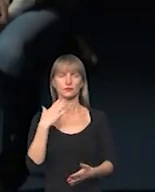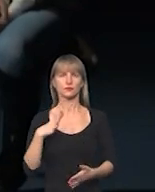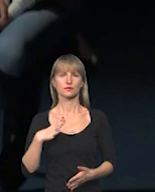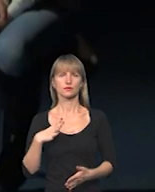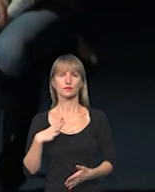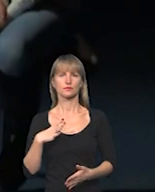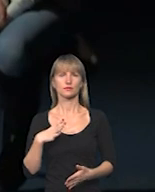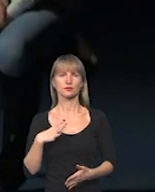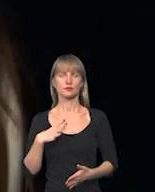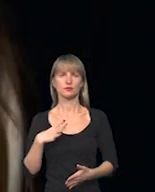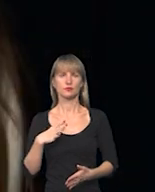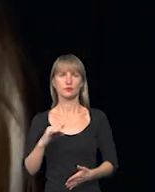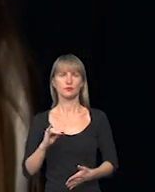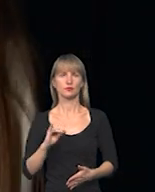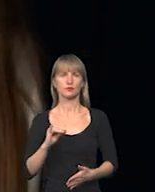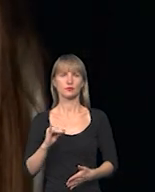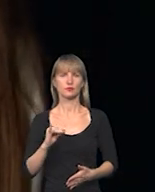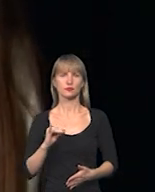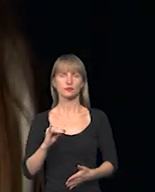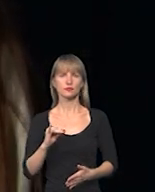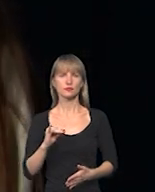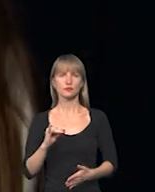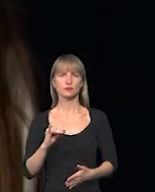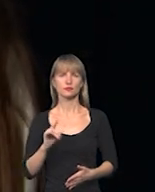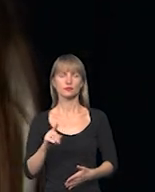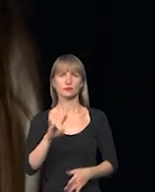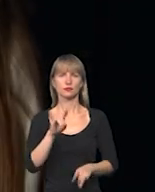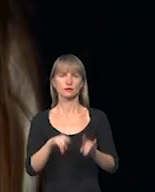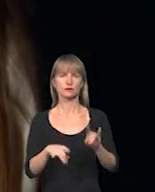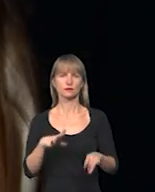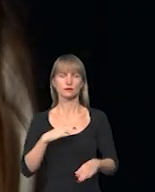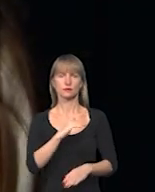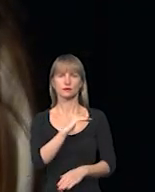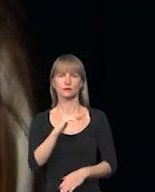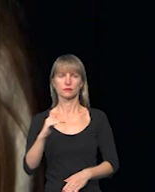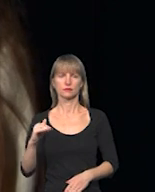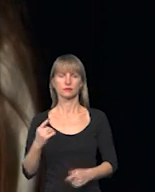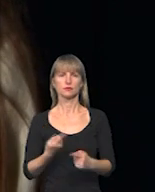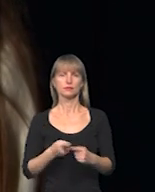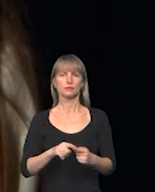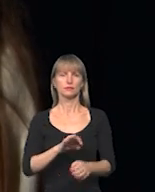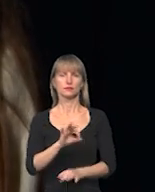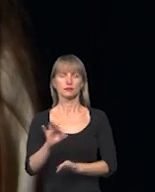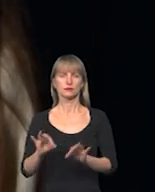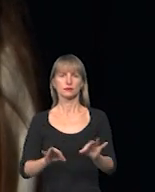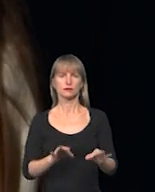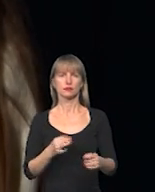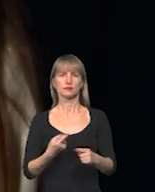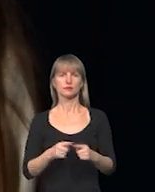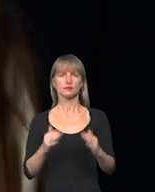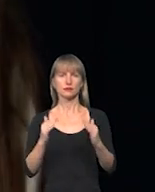деталей, ми слідкували, щоб у нас віконця все були рівними, це архітектура, тому